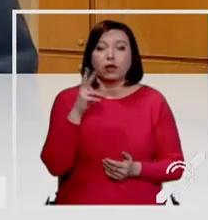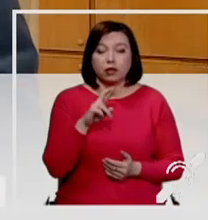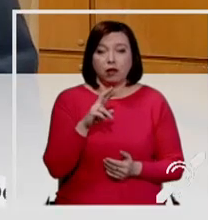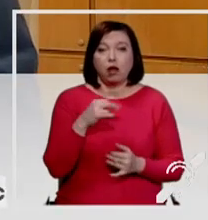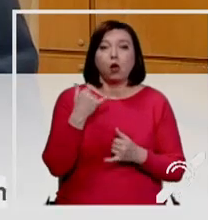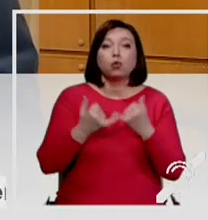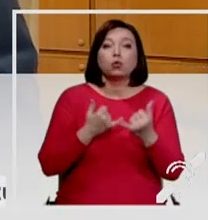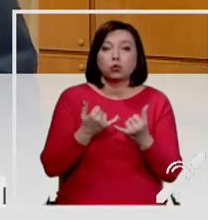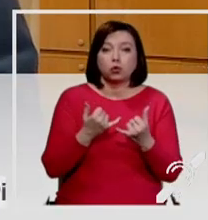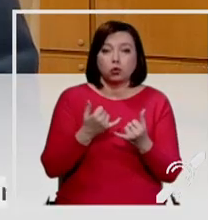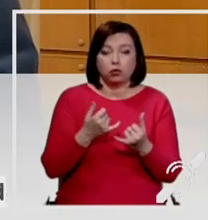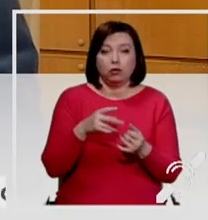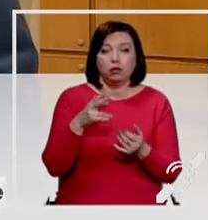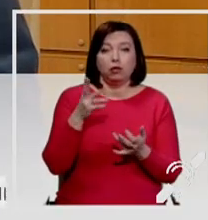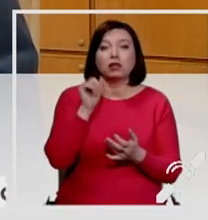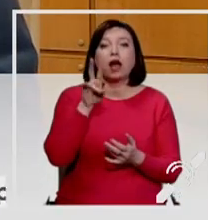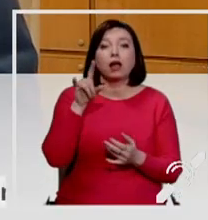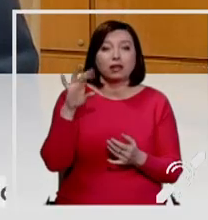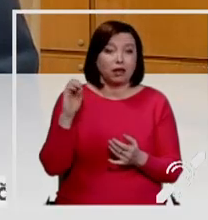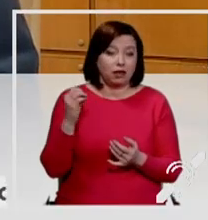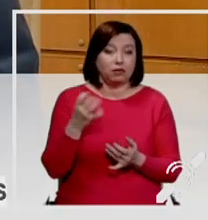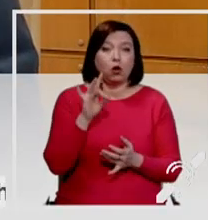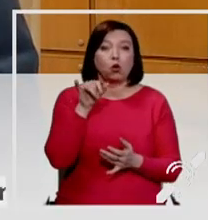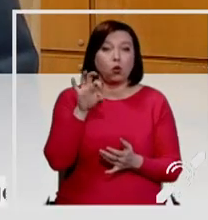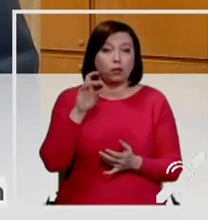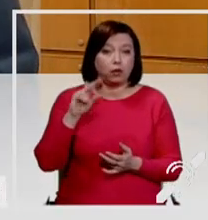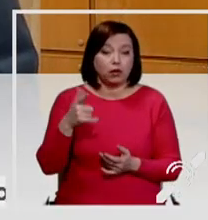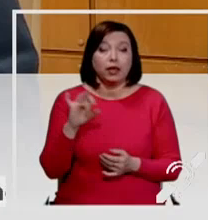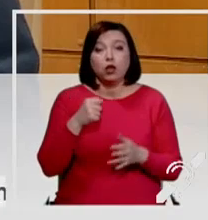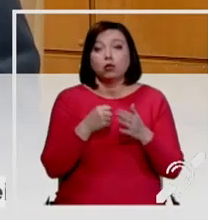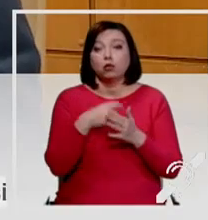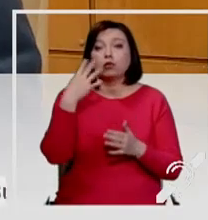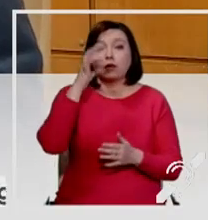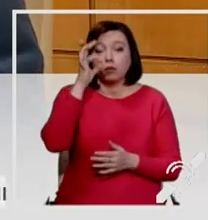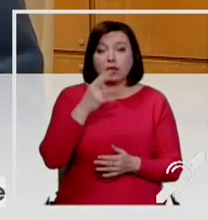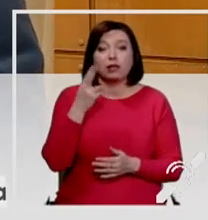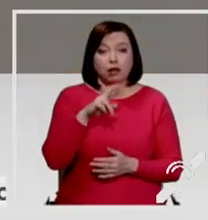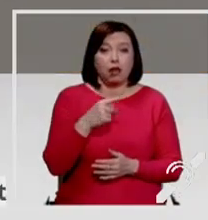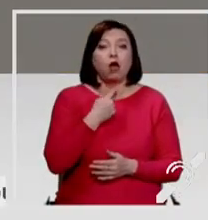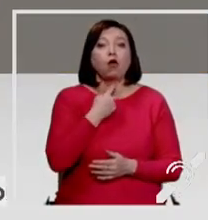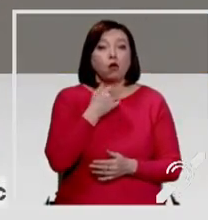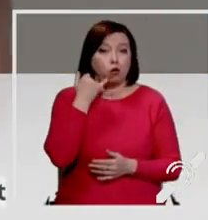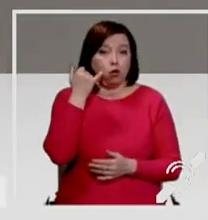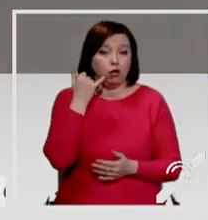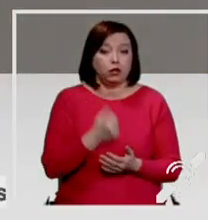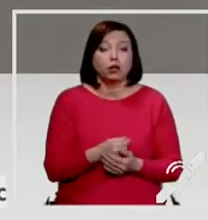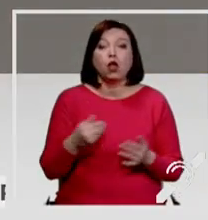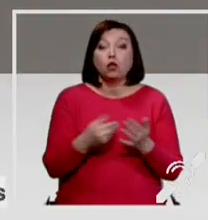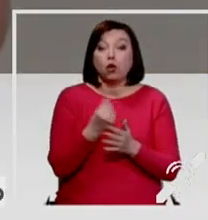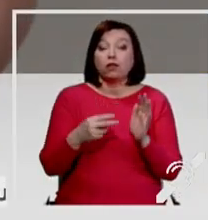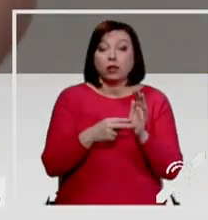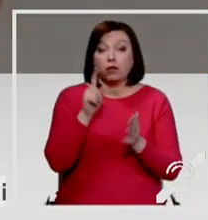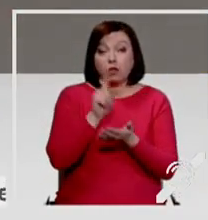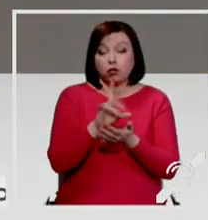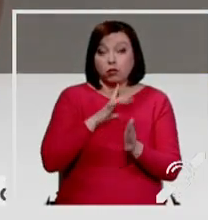Pentru serviciile de date în roaming și până la 40% pentru serviciile de voce. Noile tarife urmau să intre